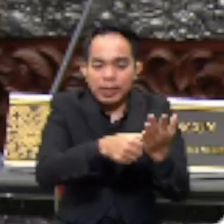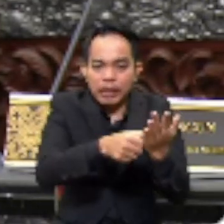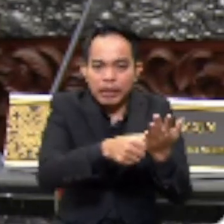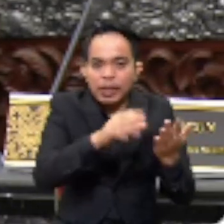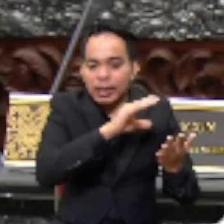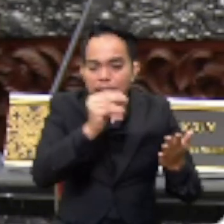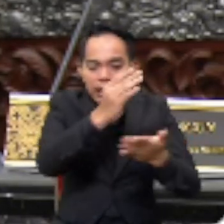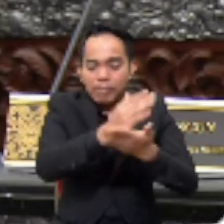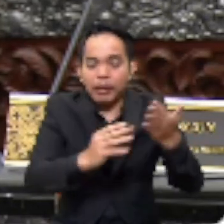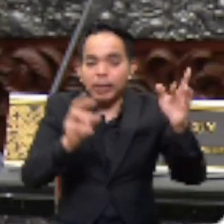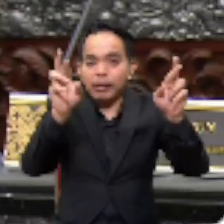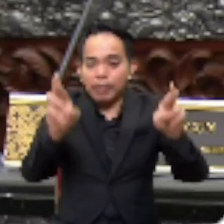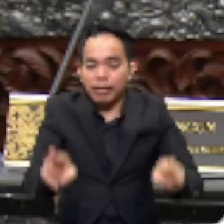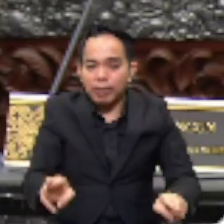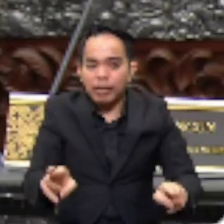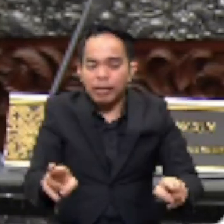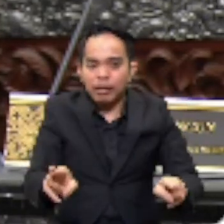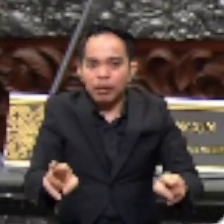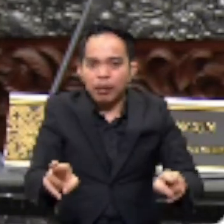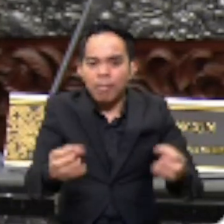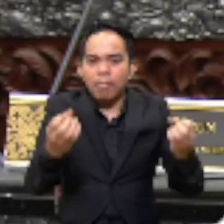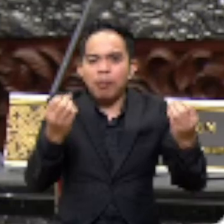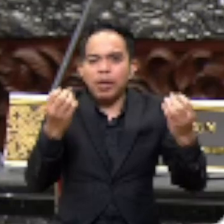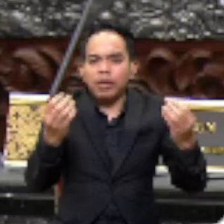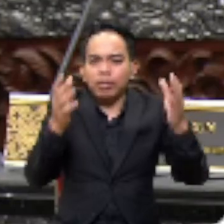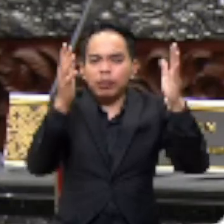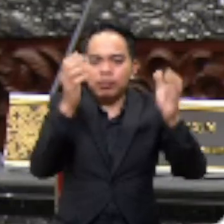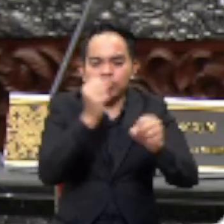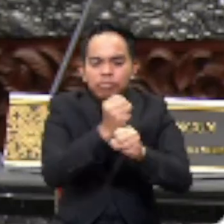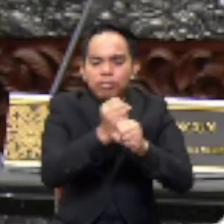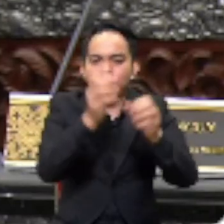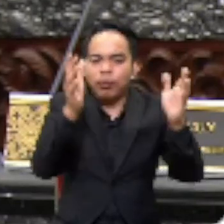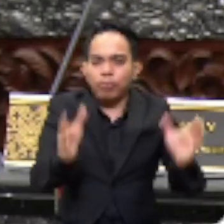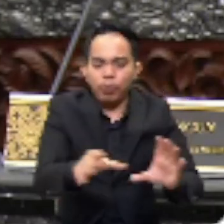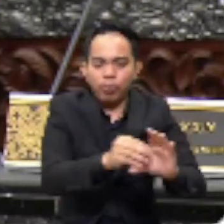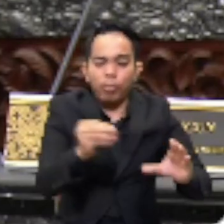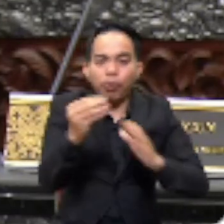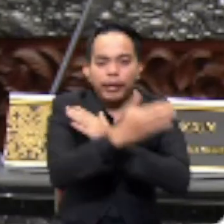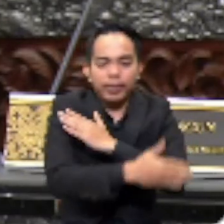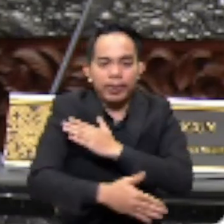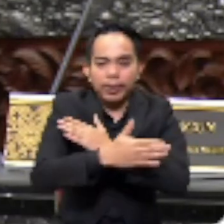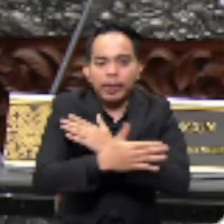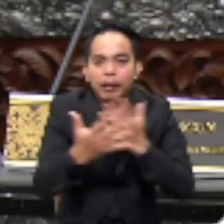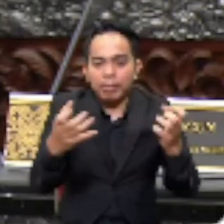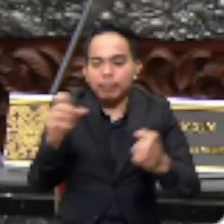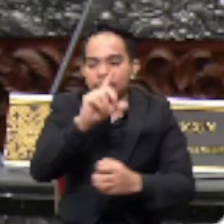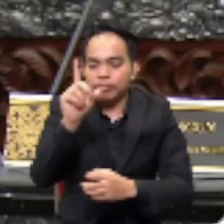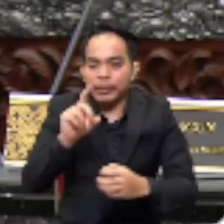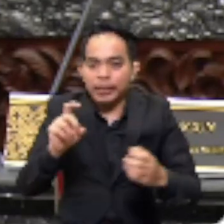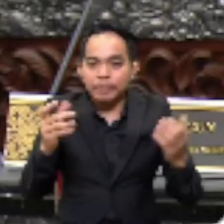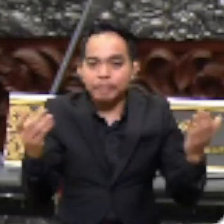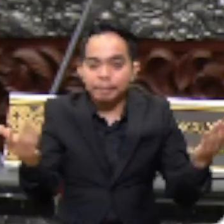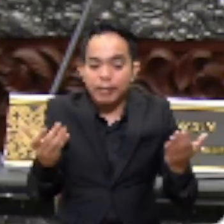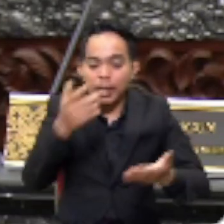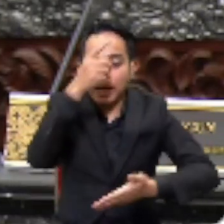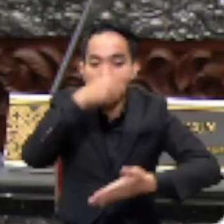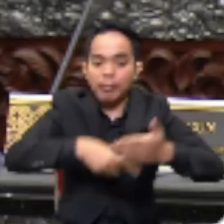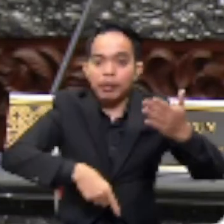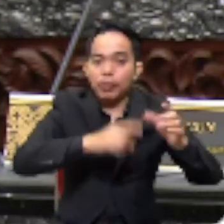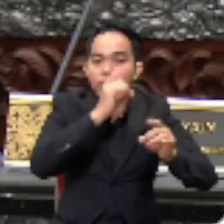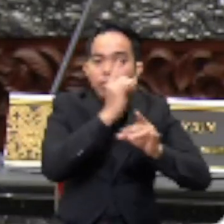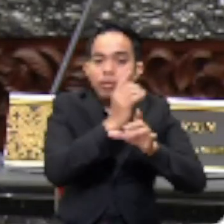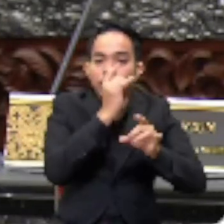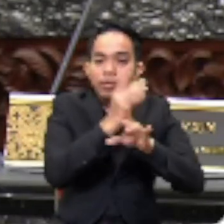sebahagian rakyat lambakan pekerja-pekerja asing dan sebagainya Saya ingin bertanya kepada yang berhormat dari sudut lain apakah usaha